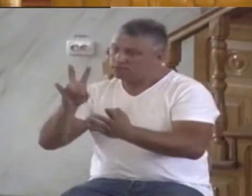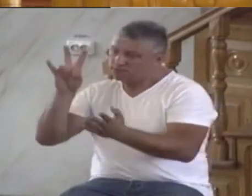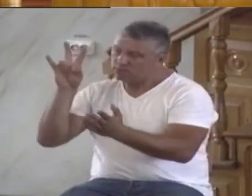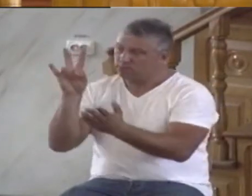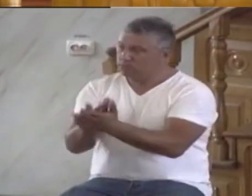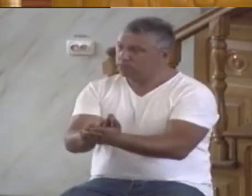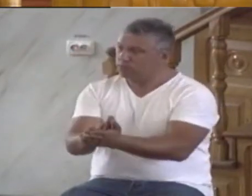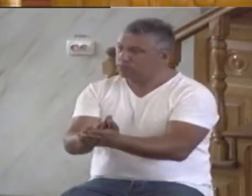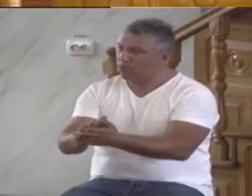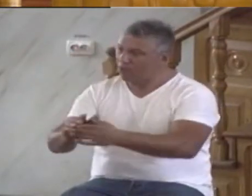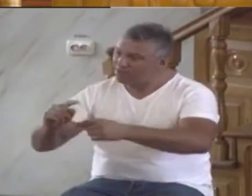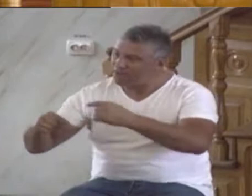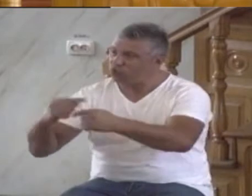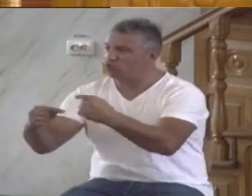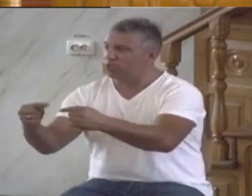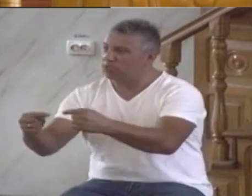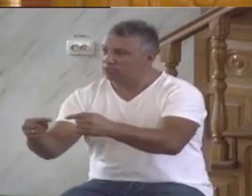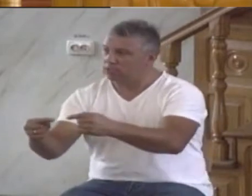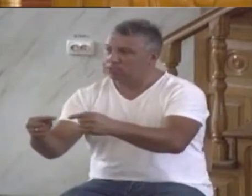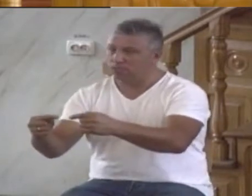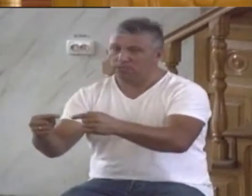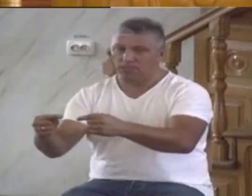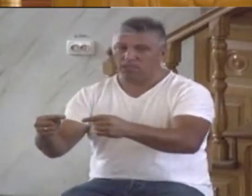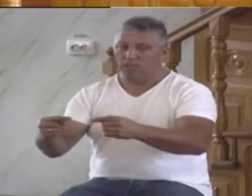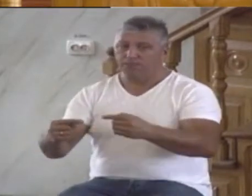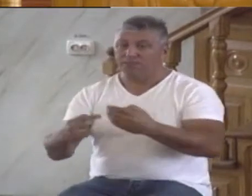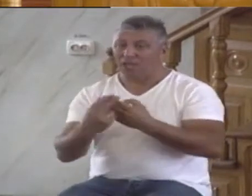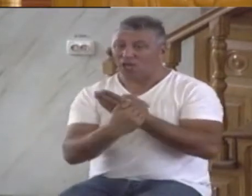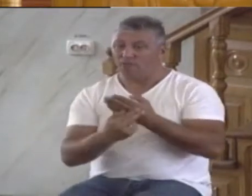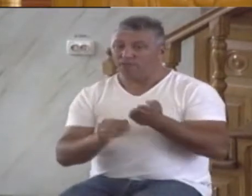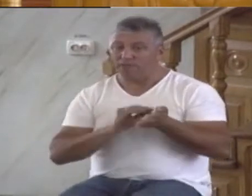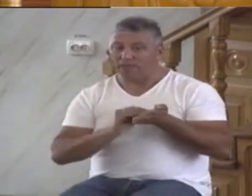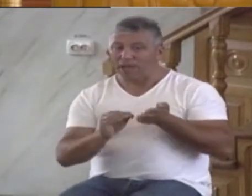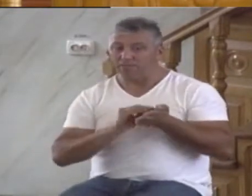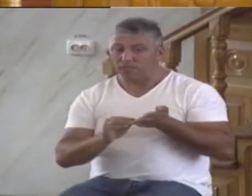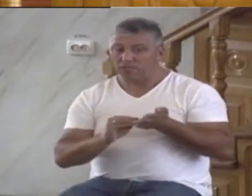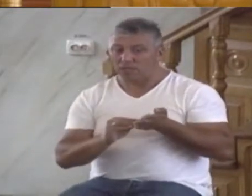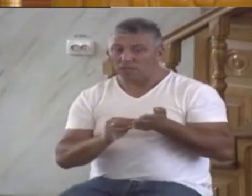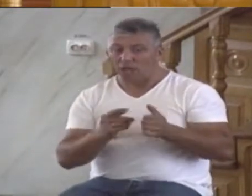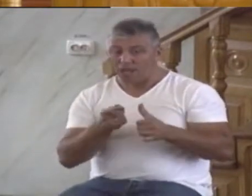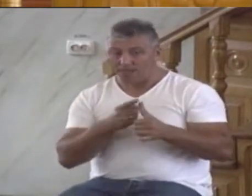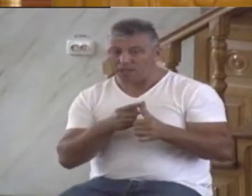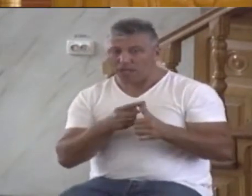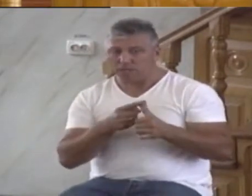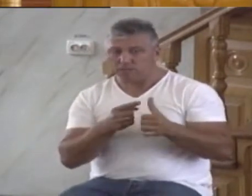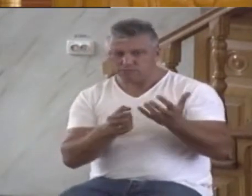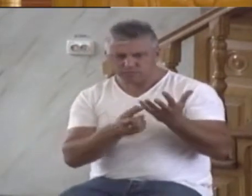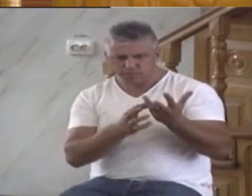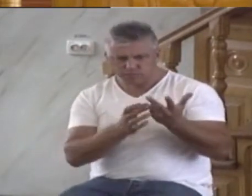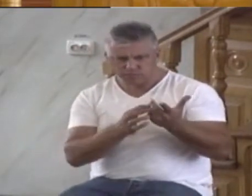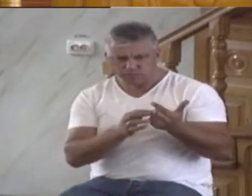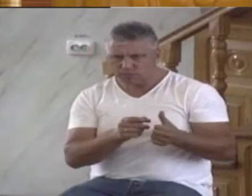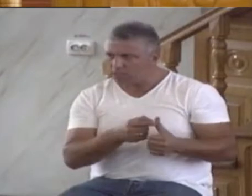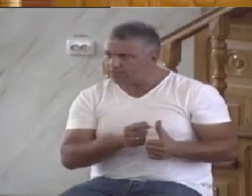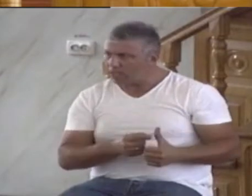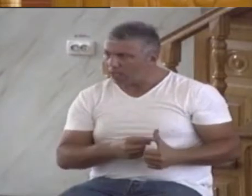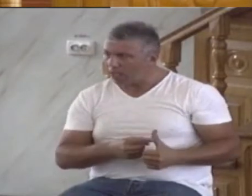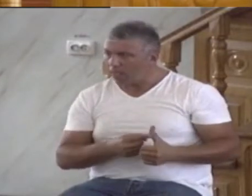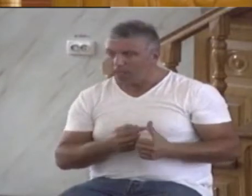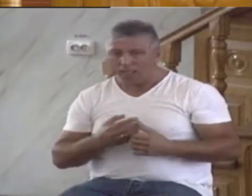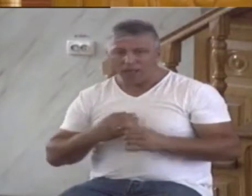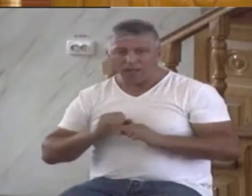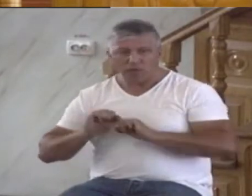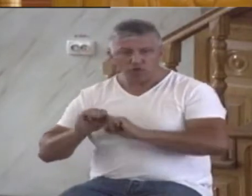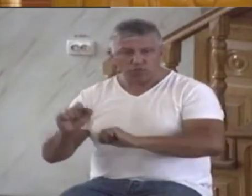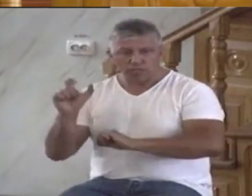И на этих страницах мы находим имена этих героев, которые будут сиять,